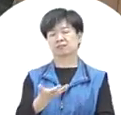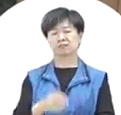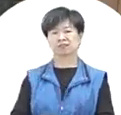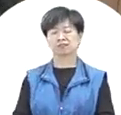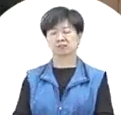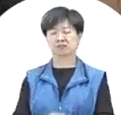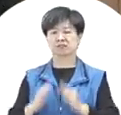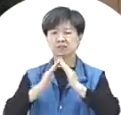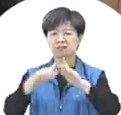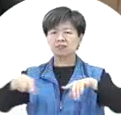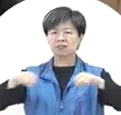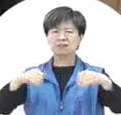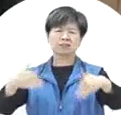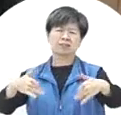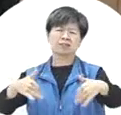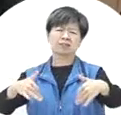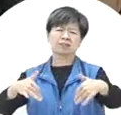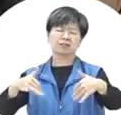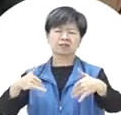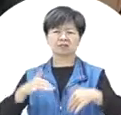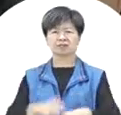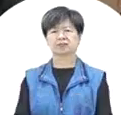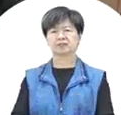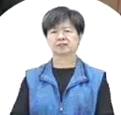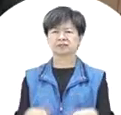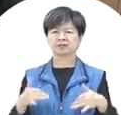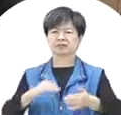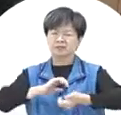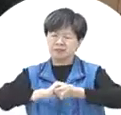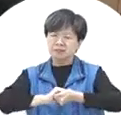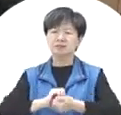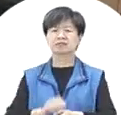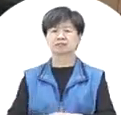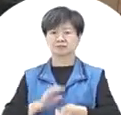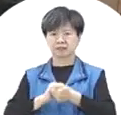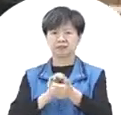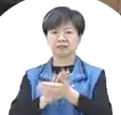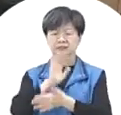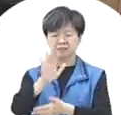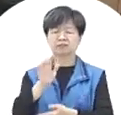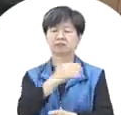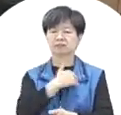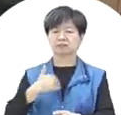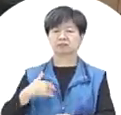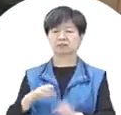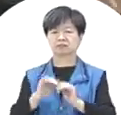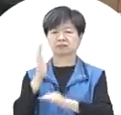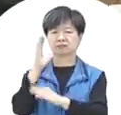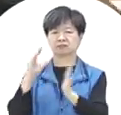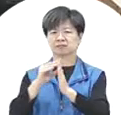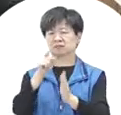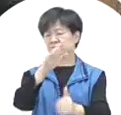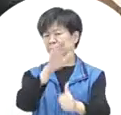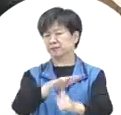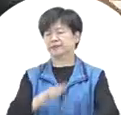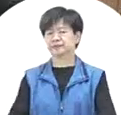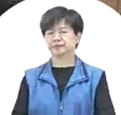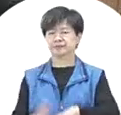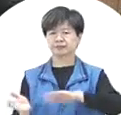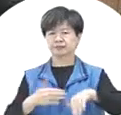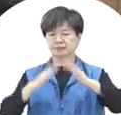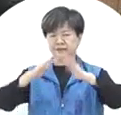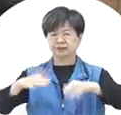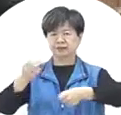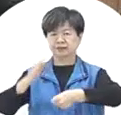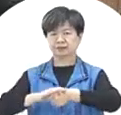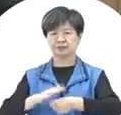计划， 都市计划还没有确定，开发费用还没有确定。 好，没关系， 确定了之后就会。 那地政局不及格，来拆迁补偿是